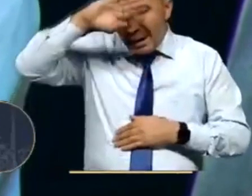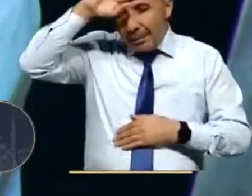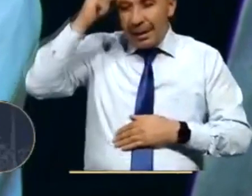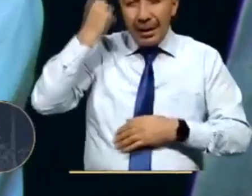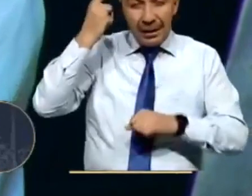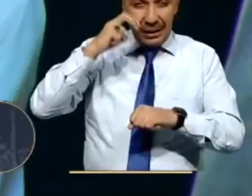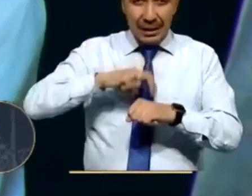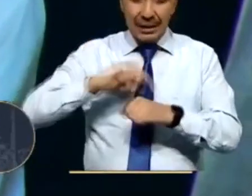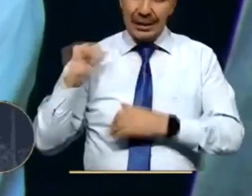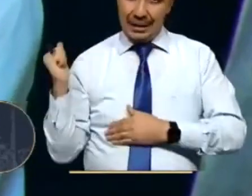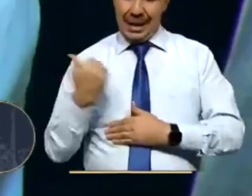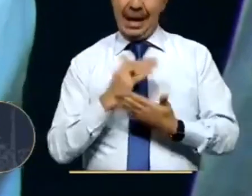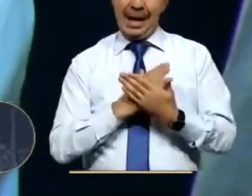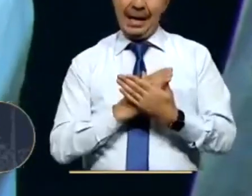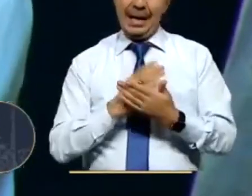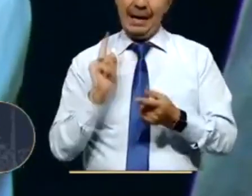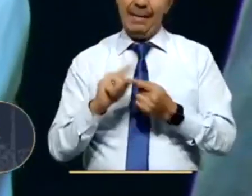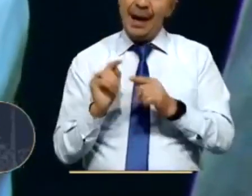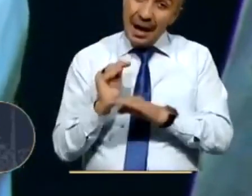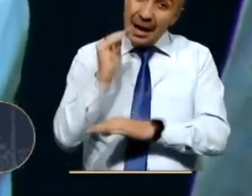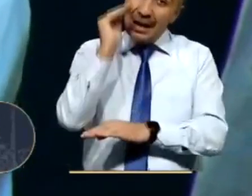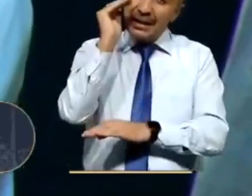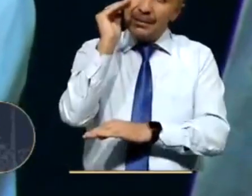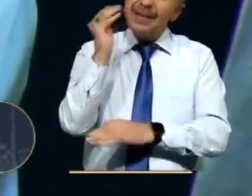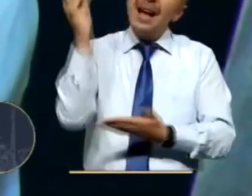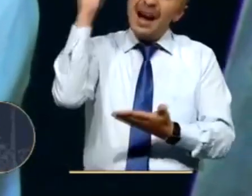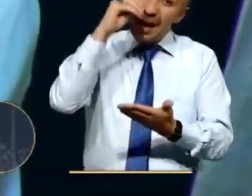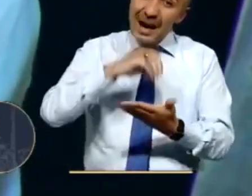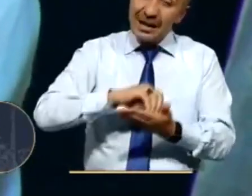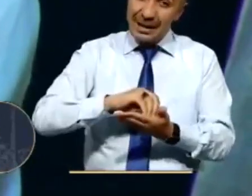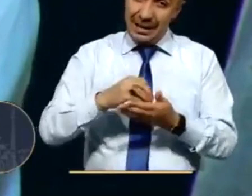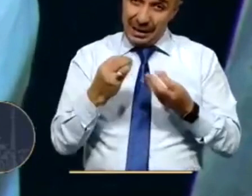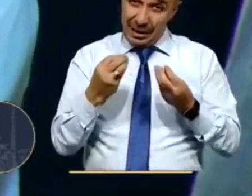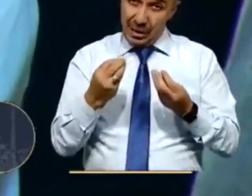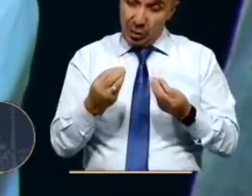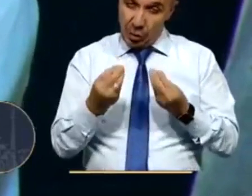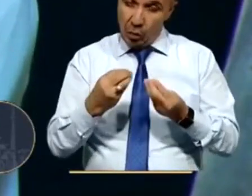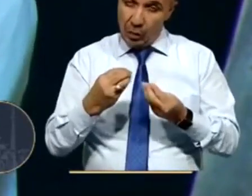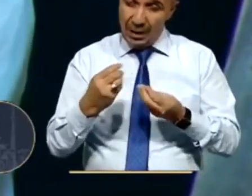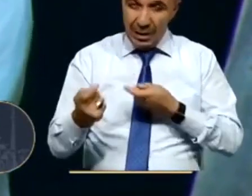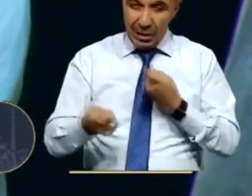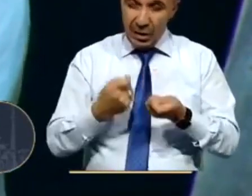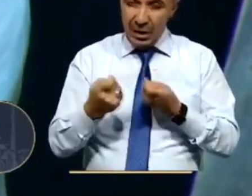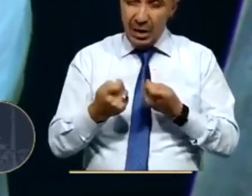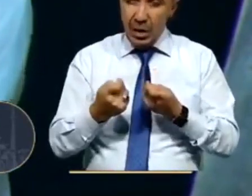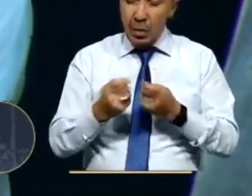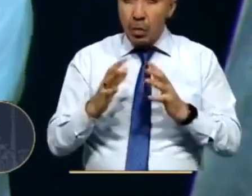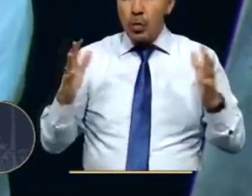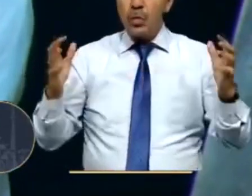hatırlattığı değerler ve hayatımıza kattığı güzellikler büyük bir nimet ve imkan